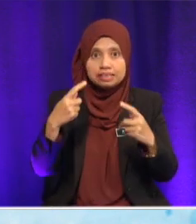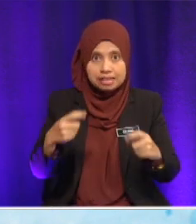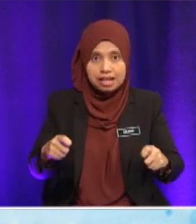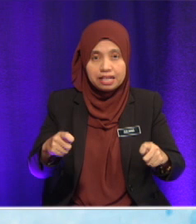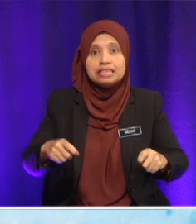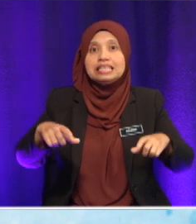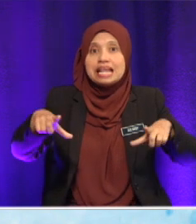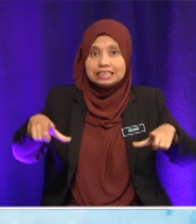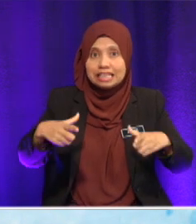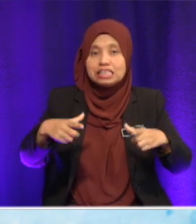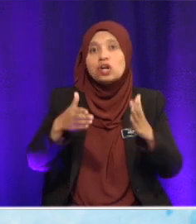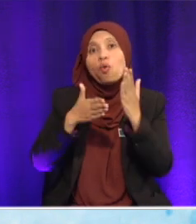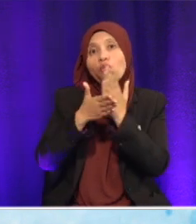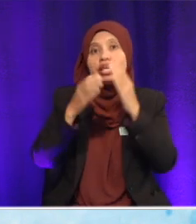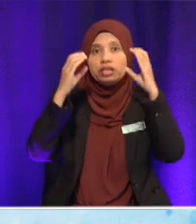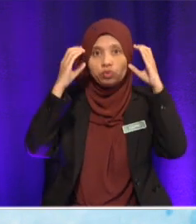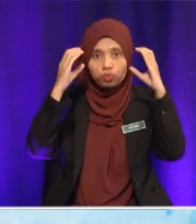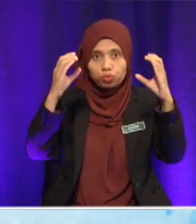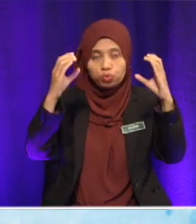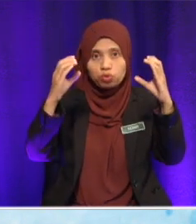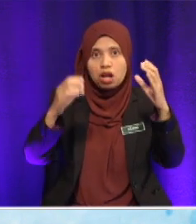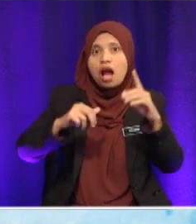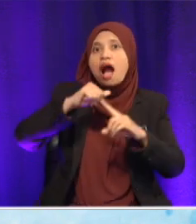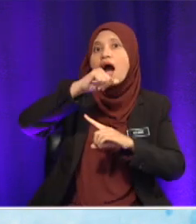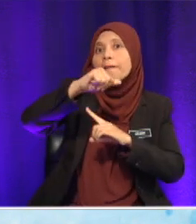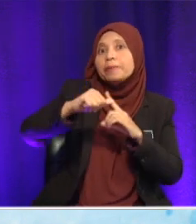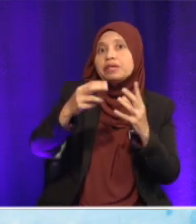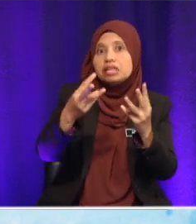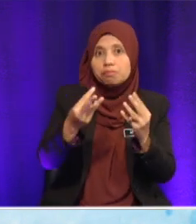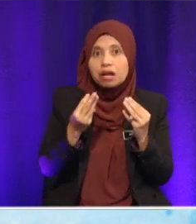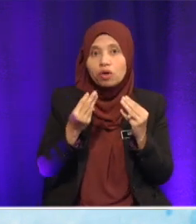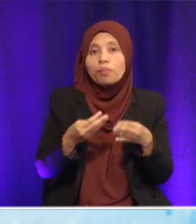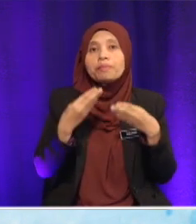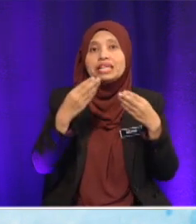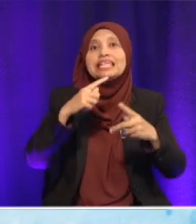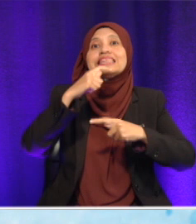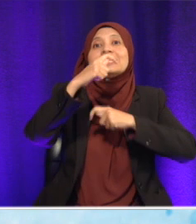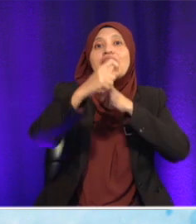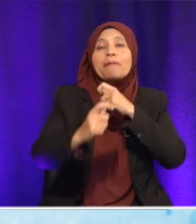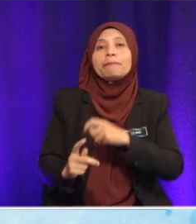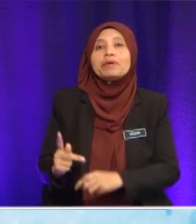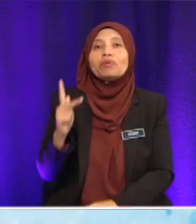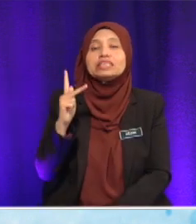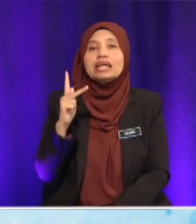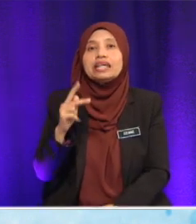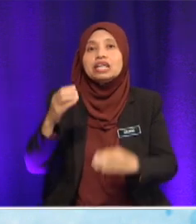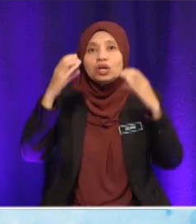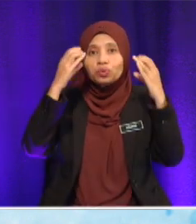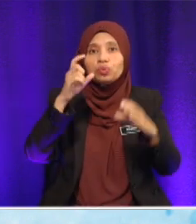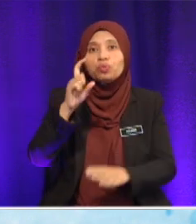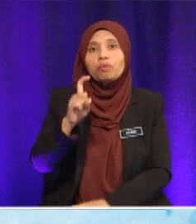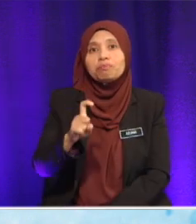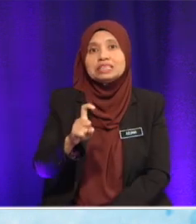oleh guru Apabila hendak memberi tahap penguasaan guru perlu merujuk kepada